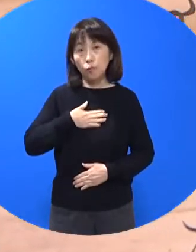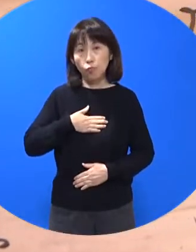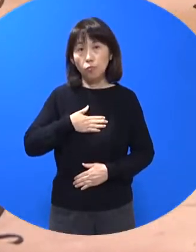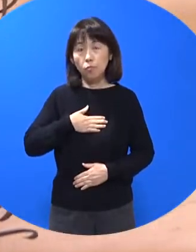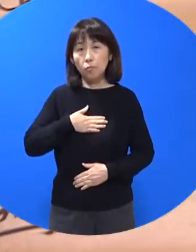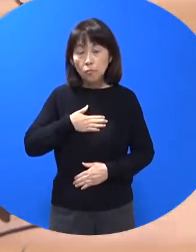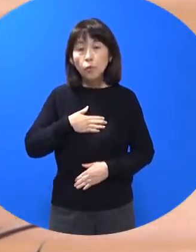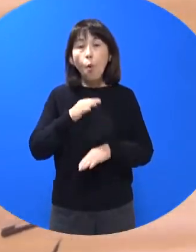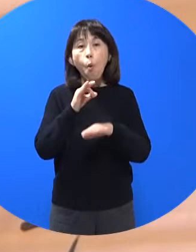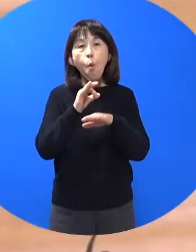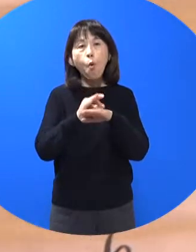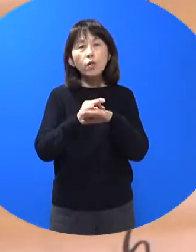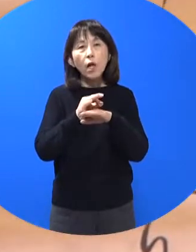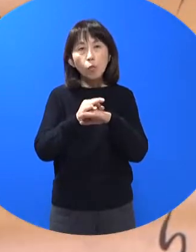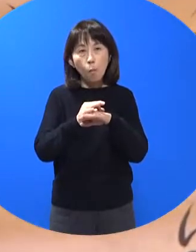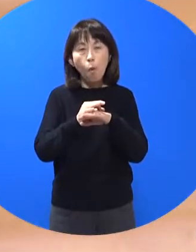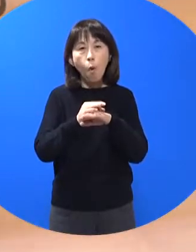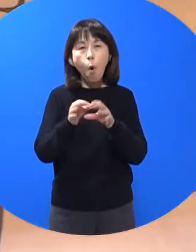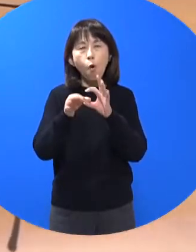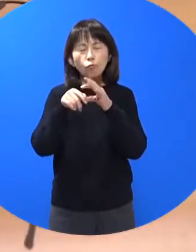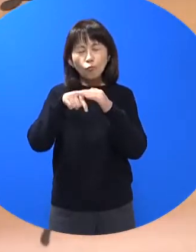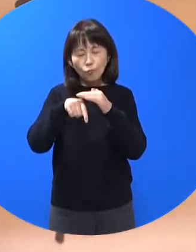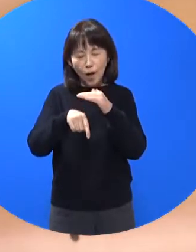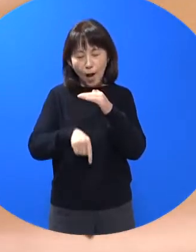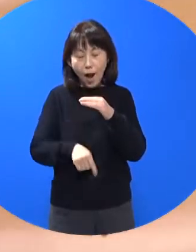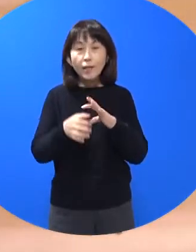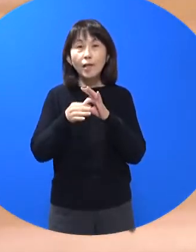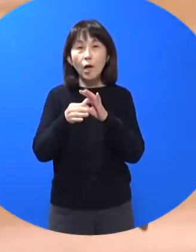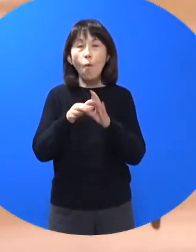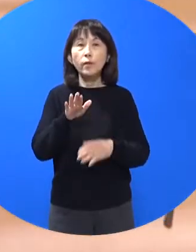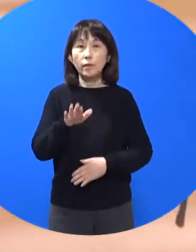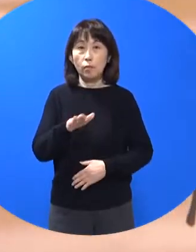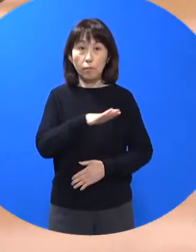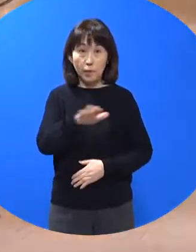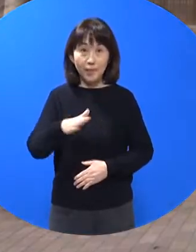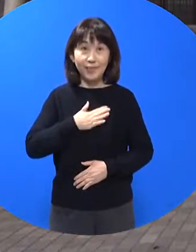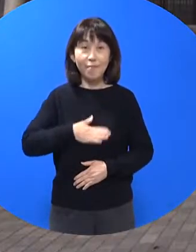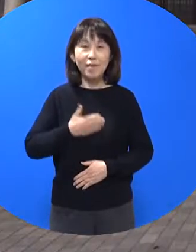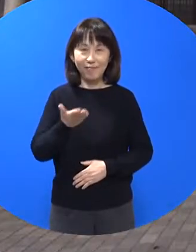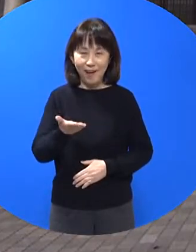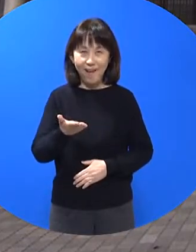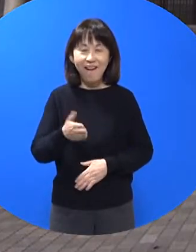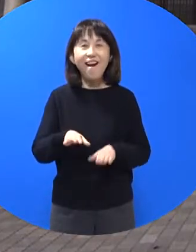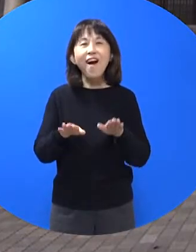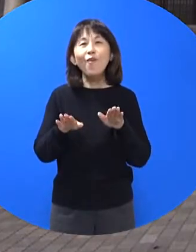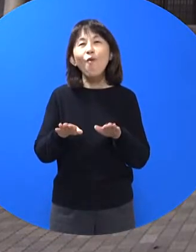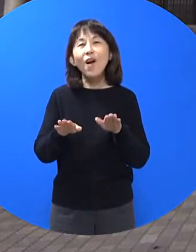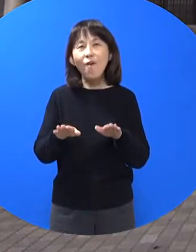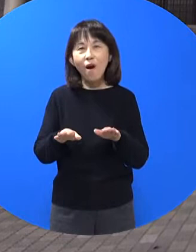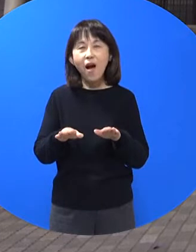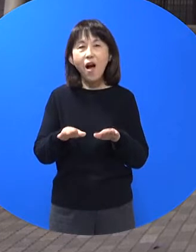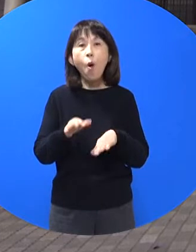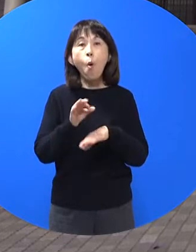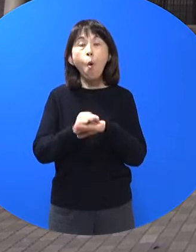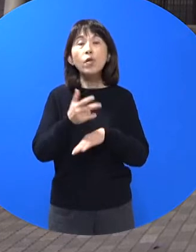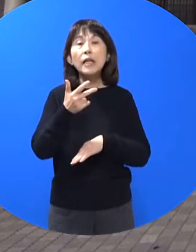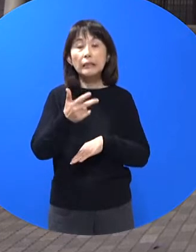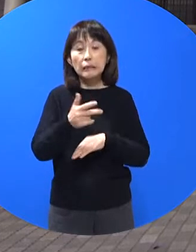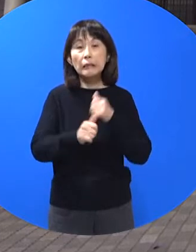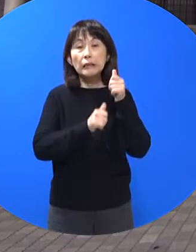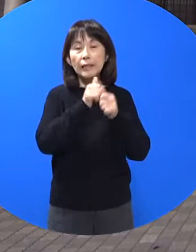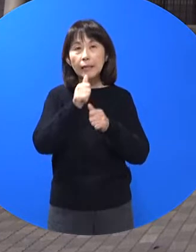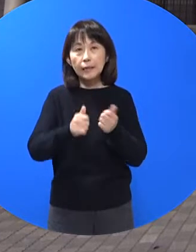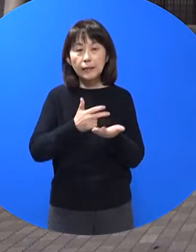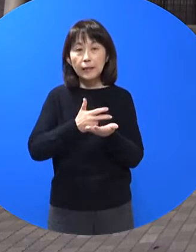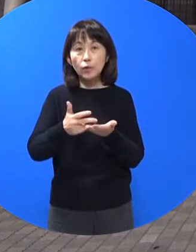は大分とも深いつながりがあることをご存知ですか？今回のイーアン大分は、大分市歴史資